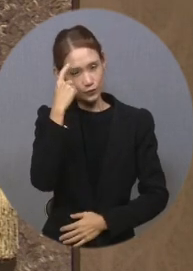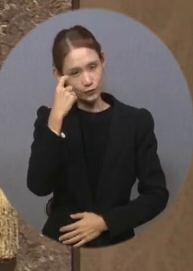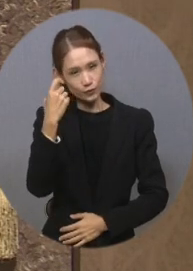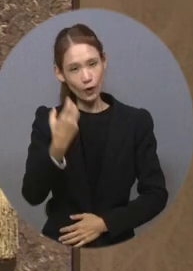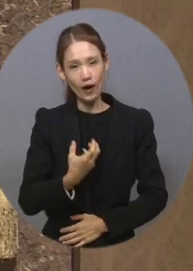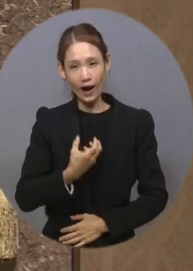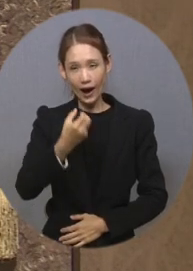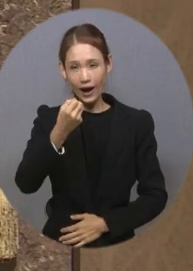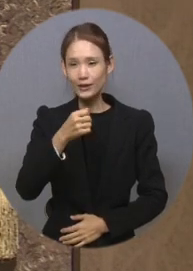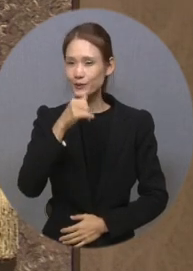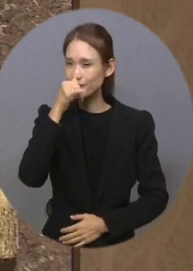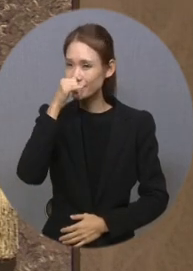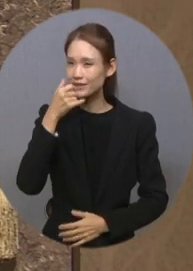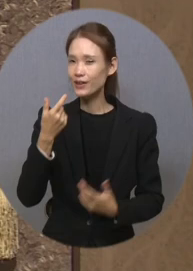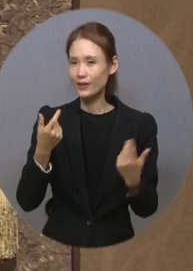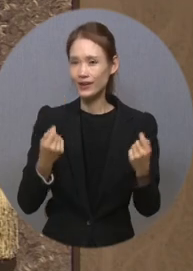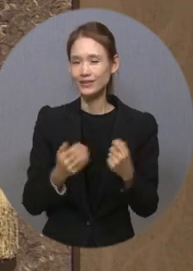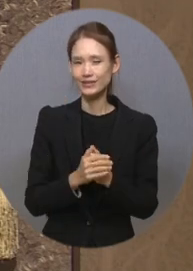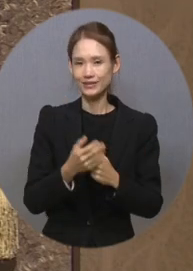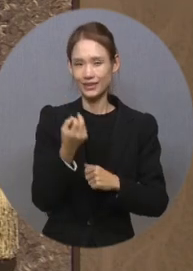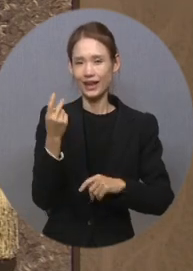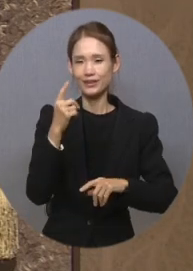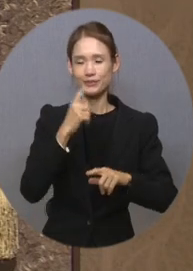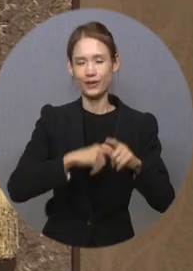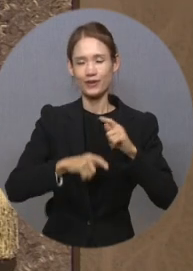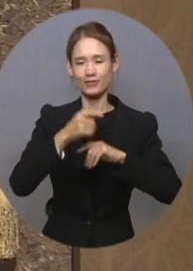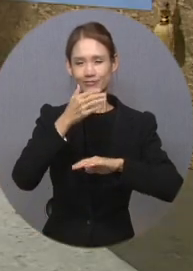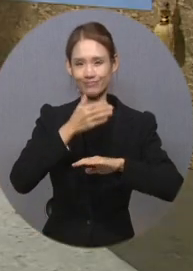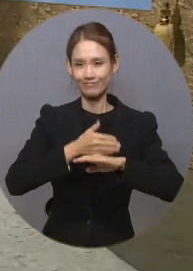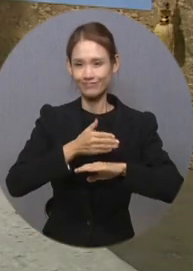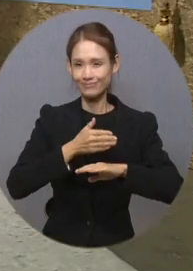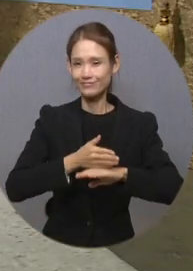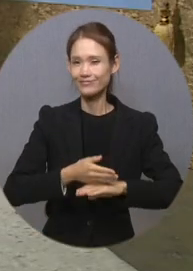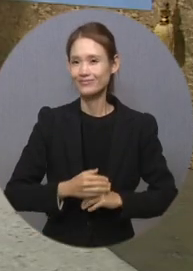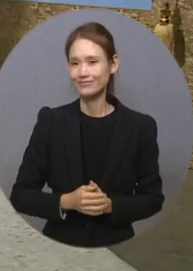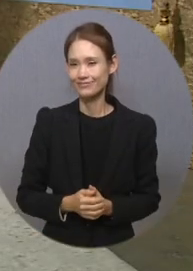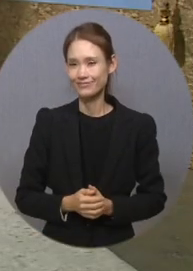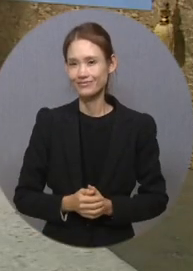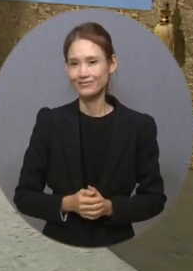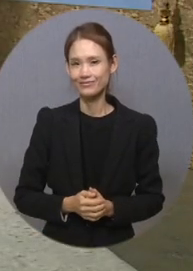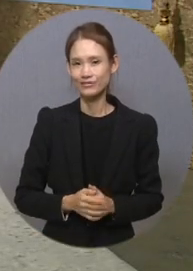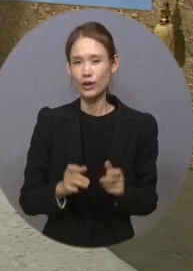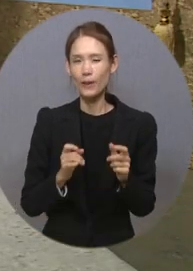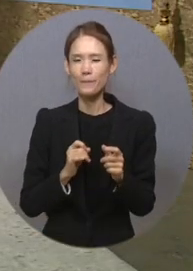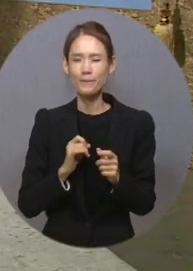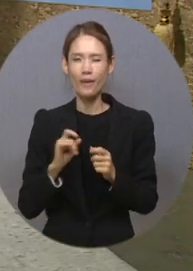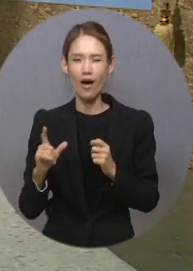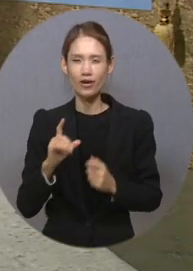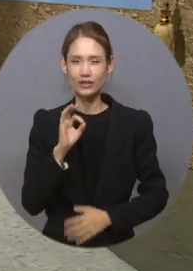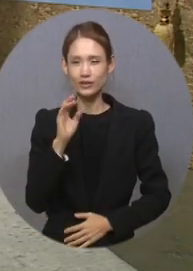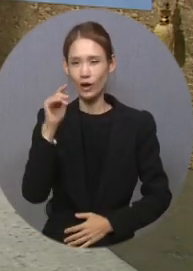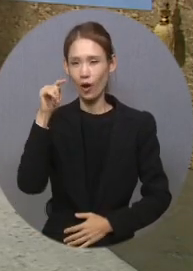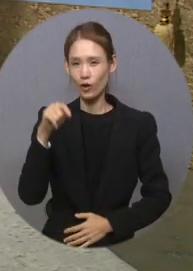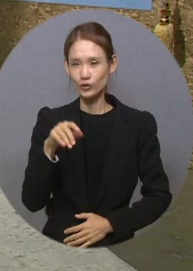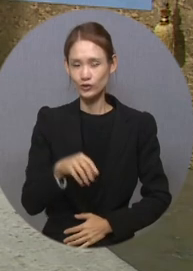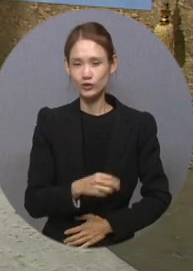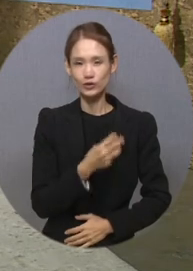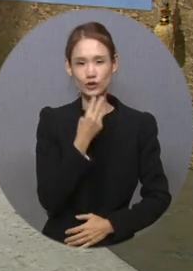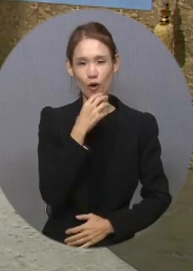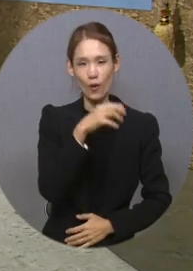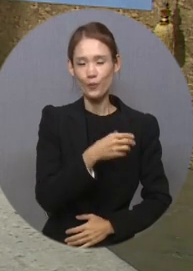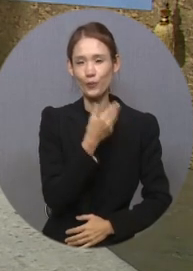계실 텐데요. 다시 한번 감사드립니다. 네, 또 멀리 여수에서부터 이곳 서울에